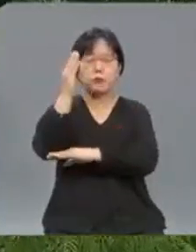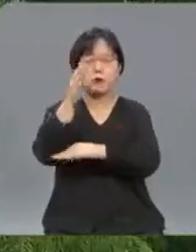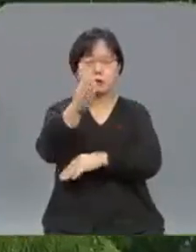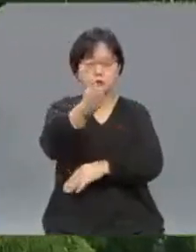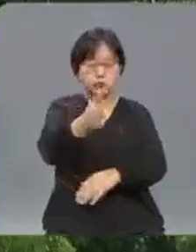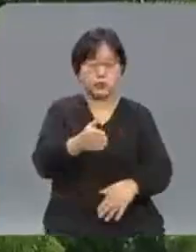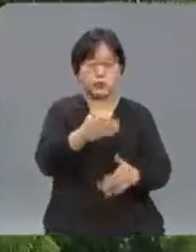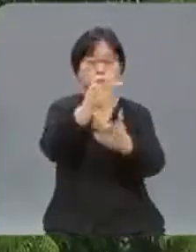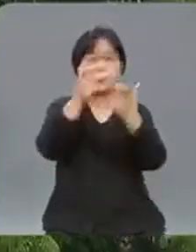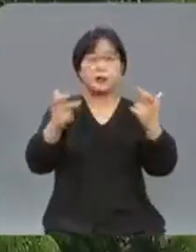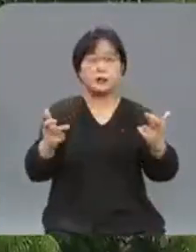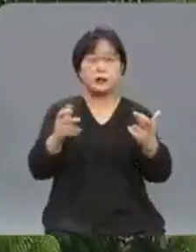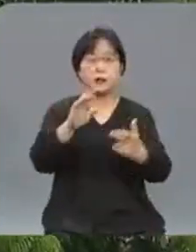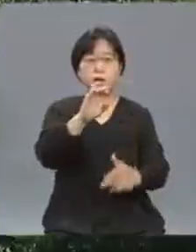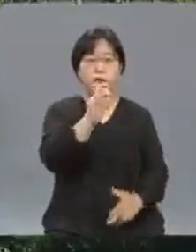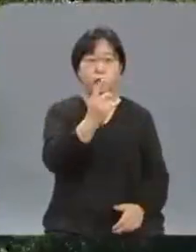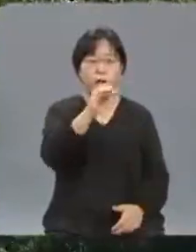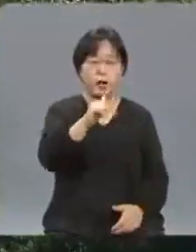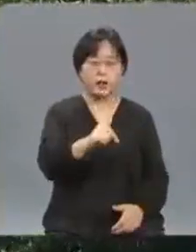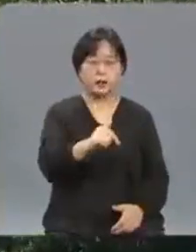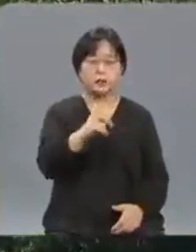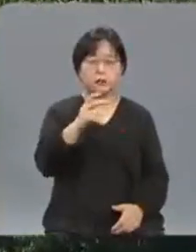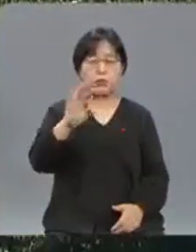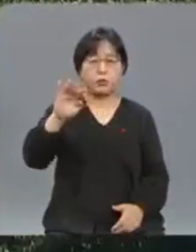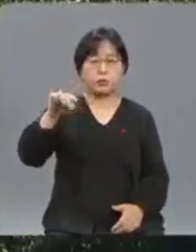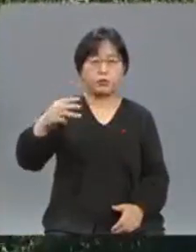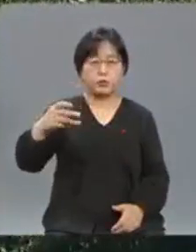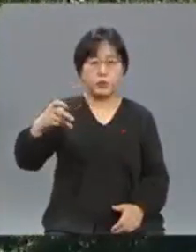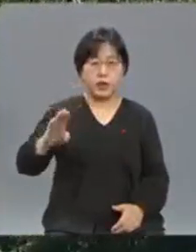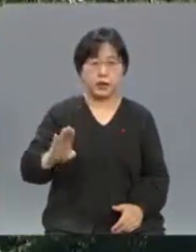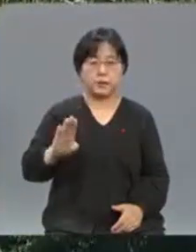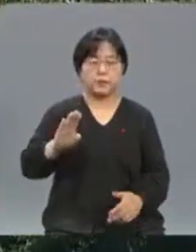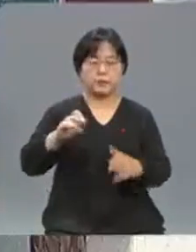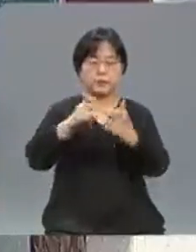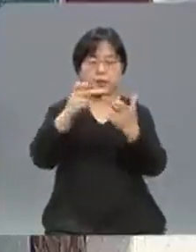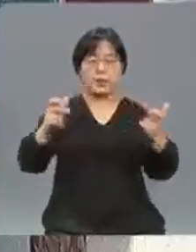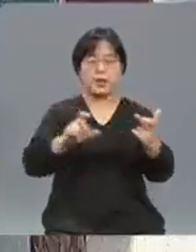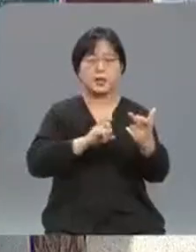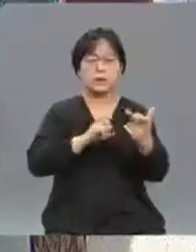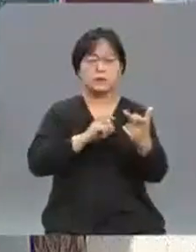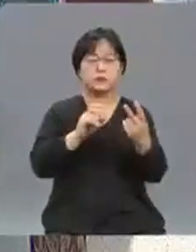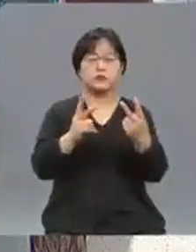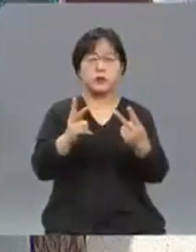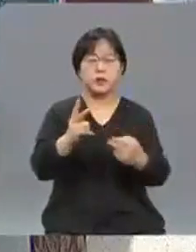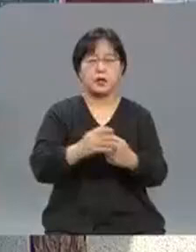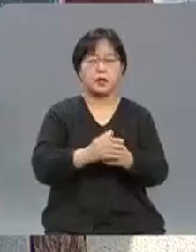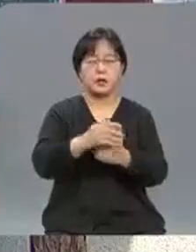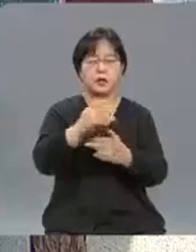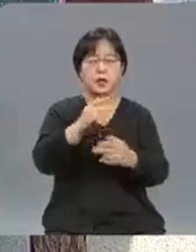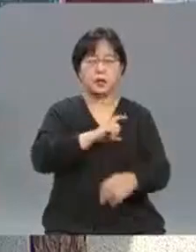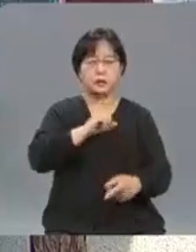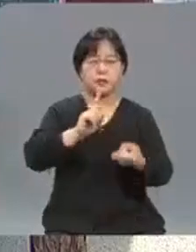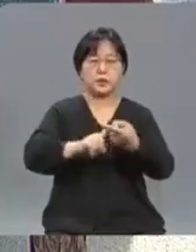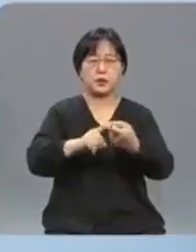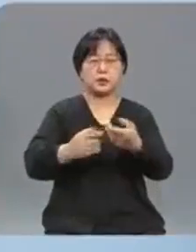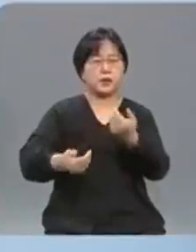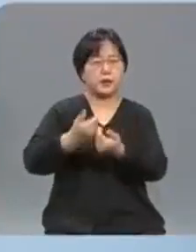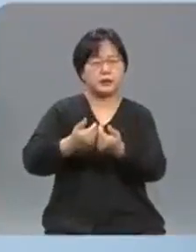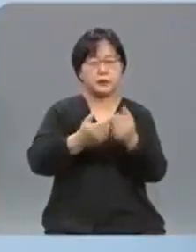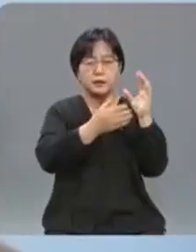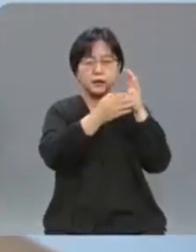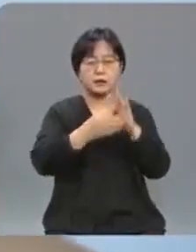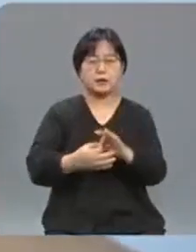경계의 놓인 이사는 모과 불갑산 두 가지 이름으로 불려왔습니다 산 이름을 두고 논쟁이